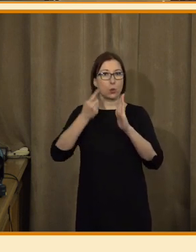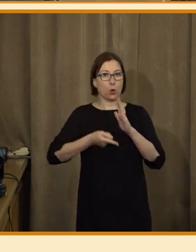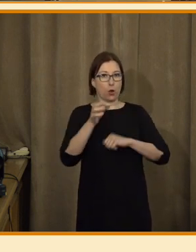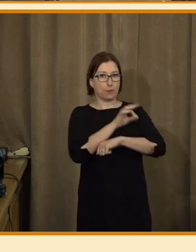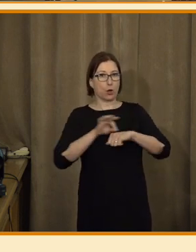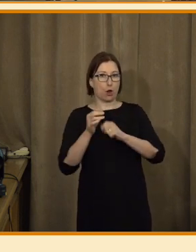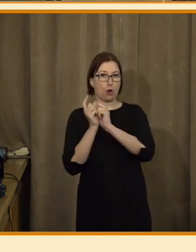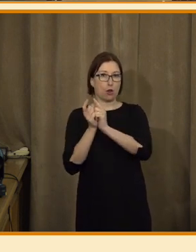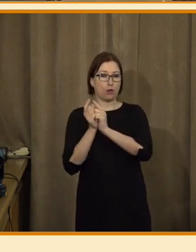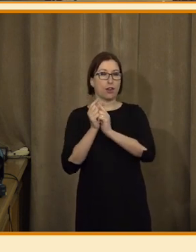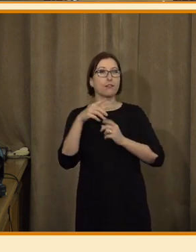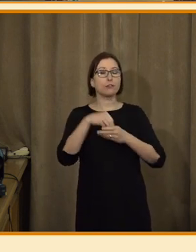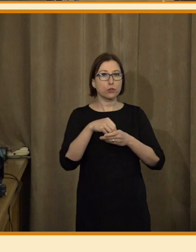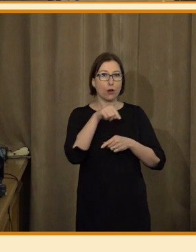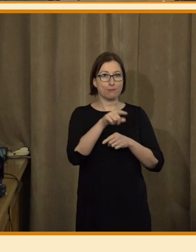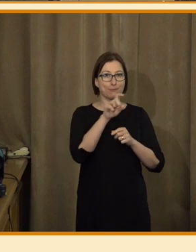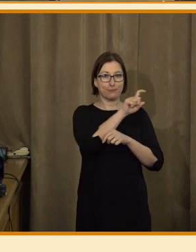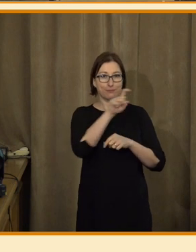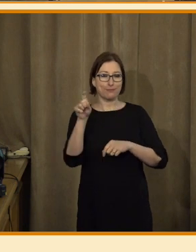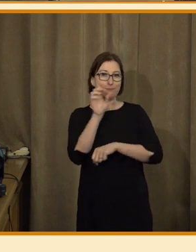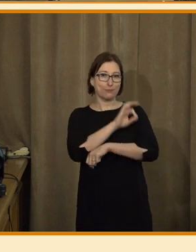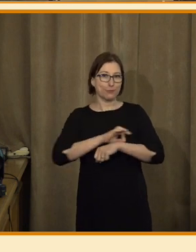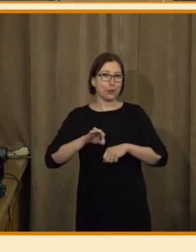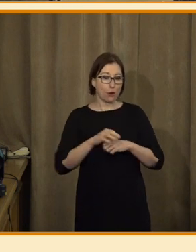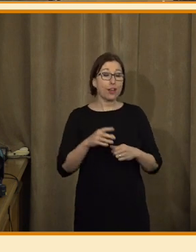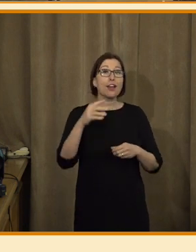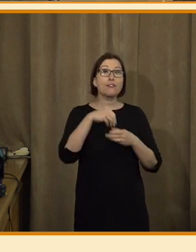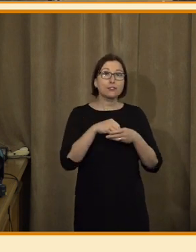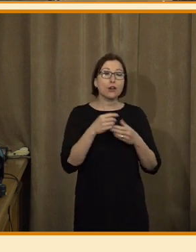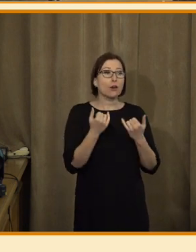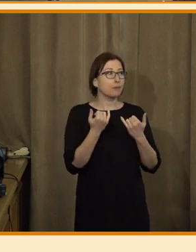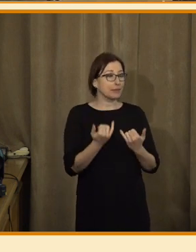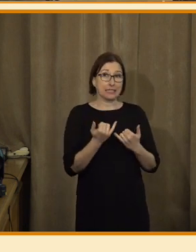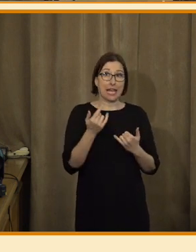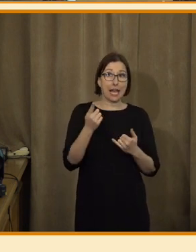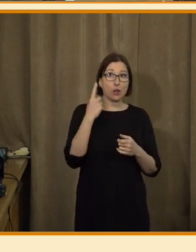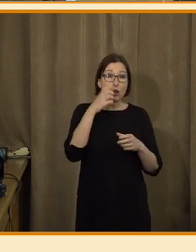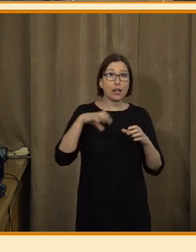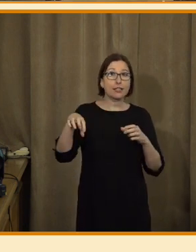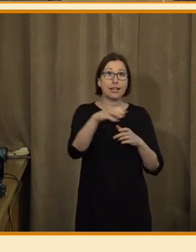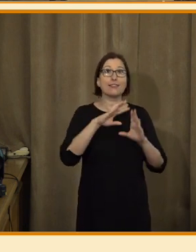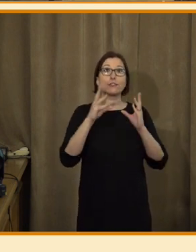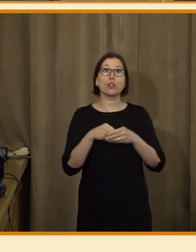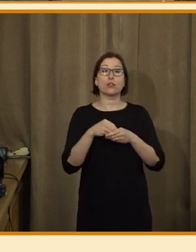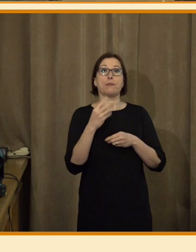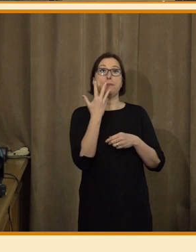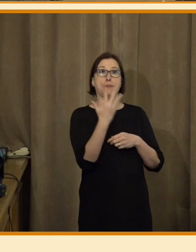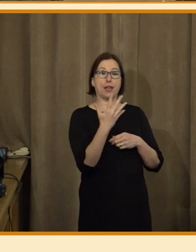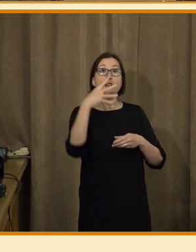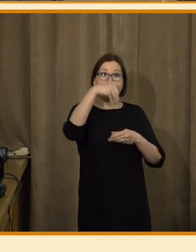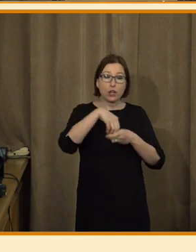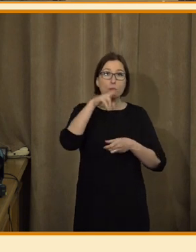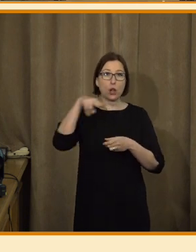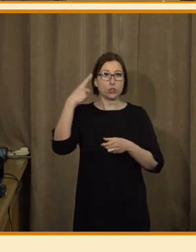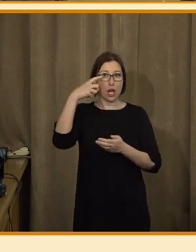projektu Digitální doba s lidskou tváří, tak těch konzorciálních partnerů je pět, mezi nimi i norská